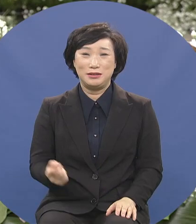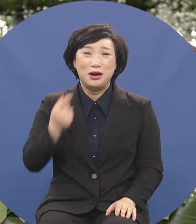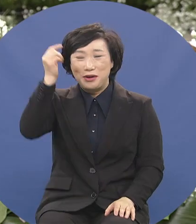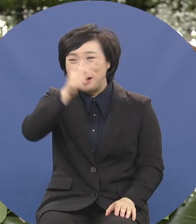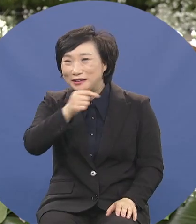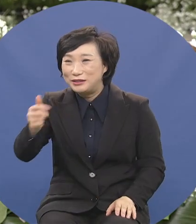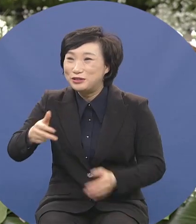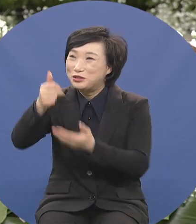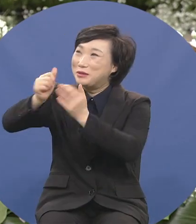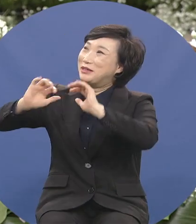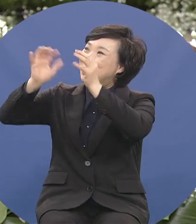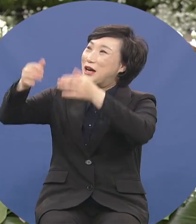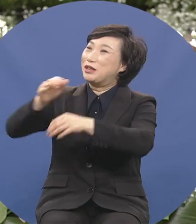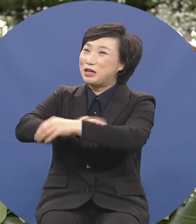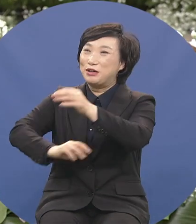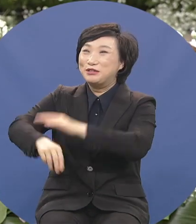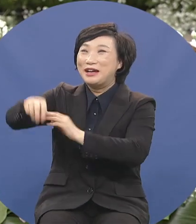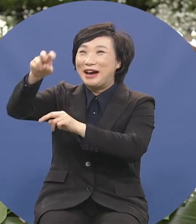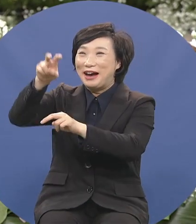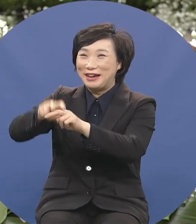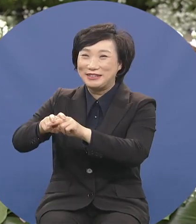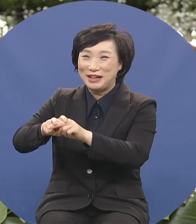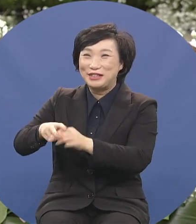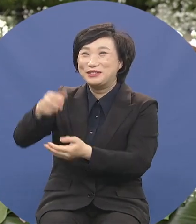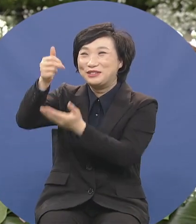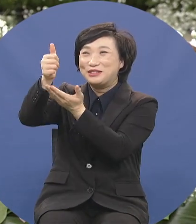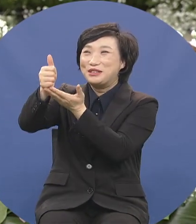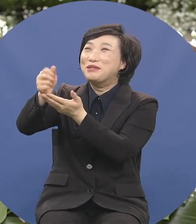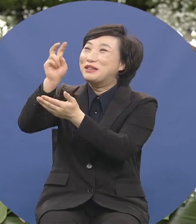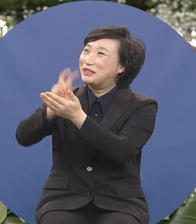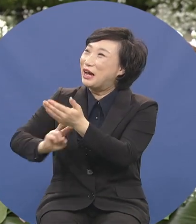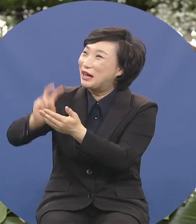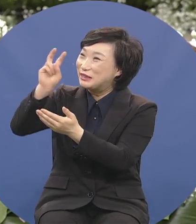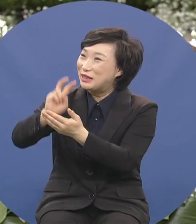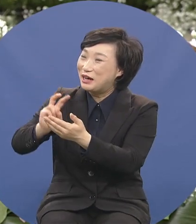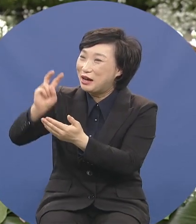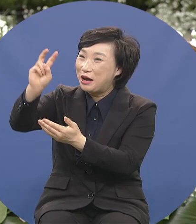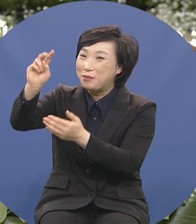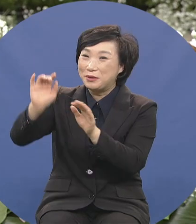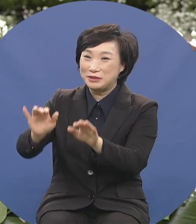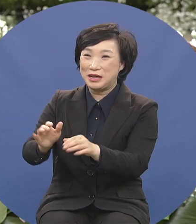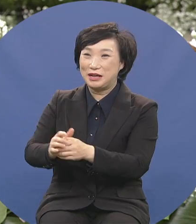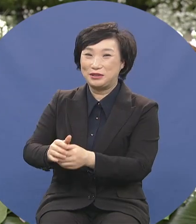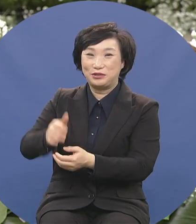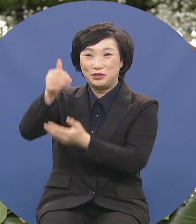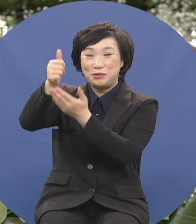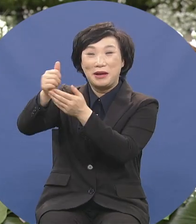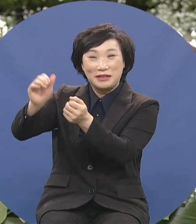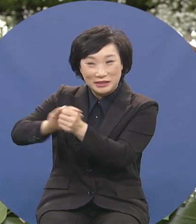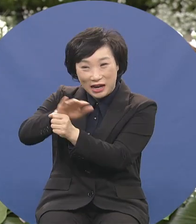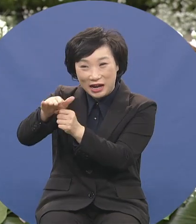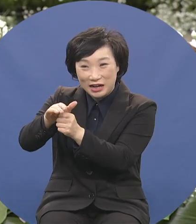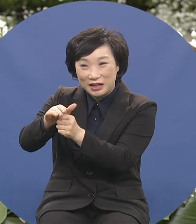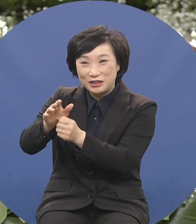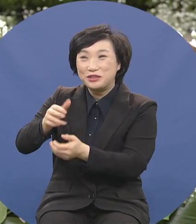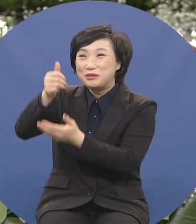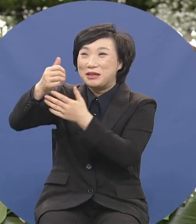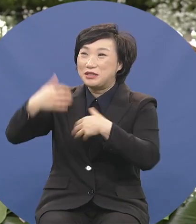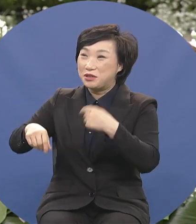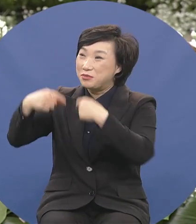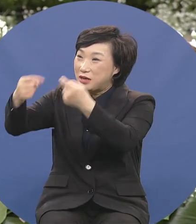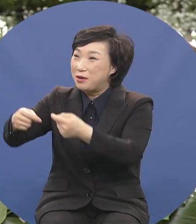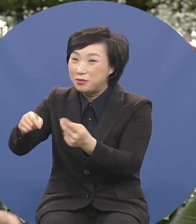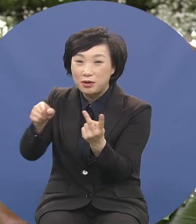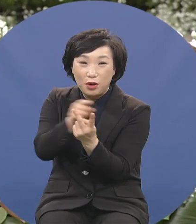영광스럽게 주의 나라에서 좌우편에 앉아 주님을 찬양하며 주님의 사랑 가운데 주님의 즐거움에